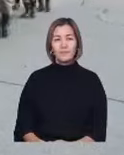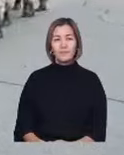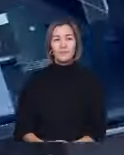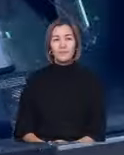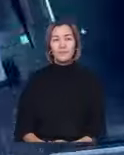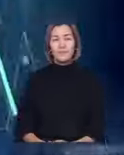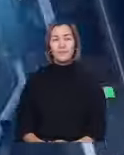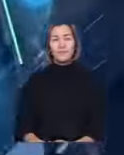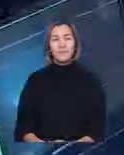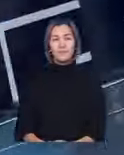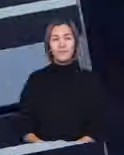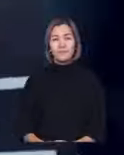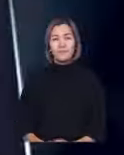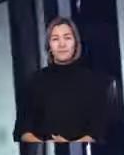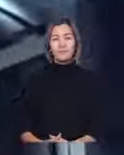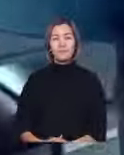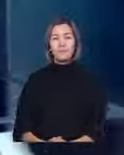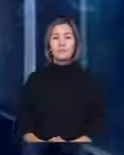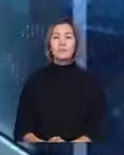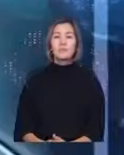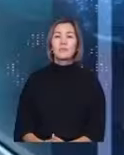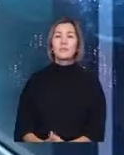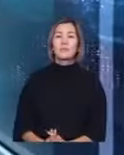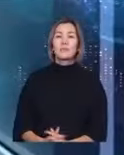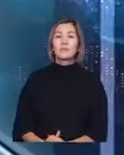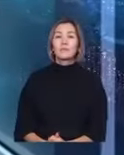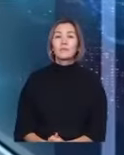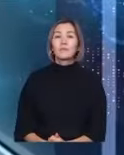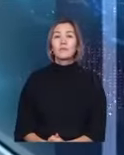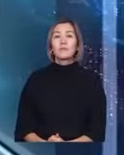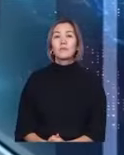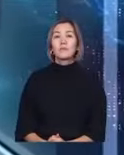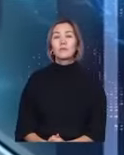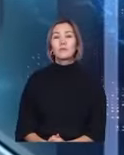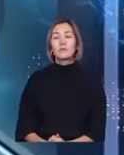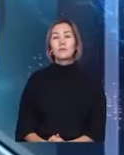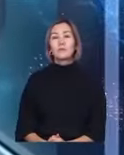Айслу Жандосова, Камила Тыныштайбек, Жан Кенжебай, телеканал Жетасу, Илийский район.